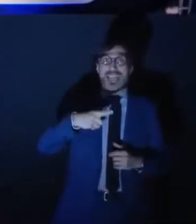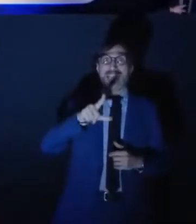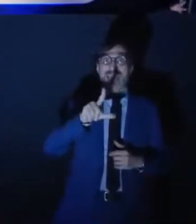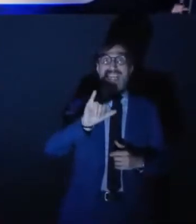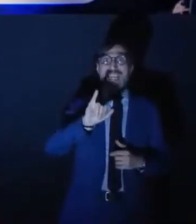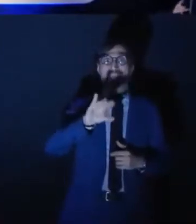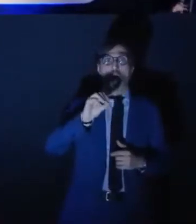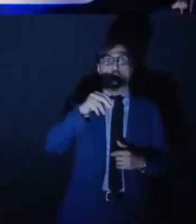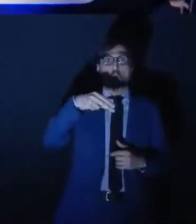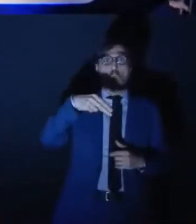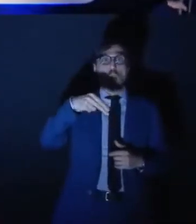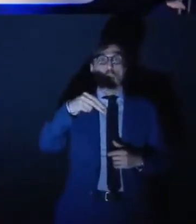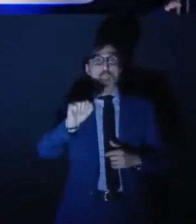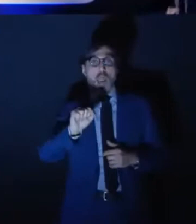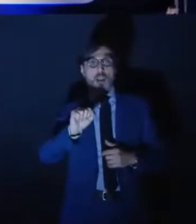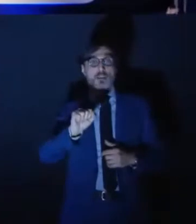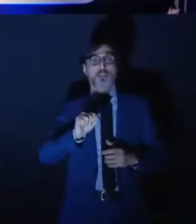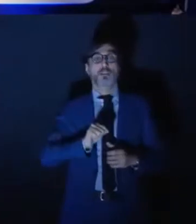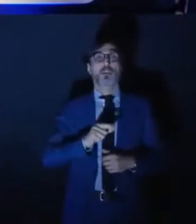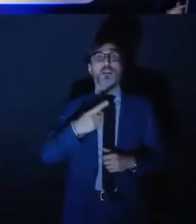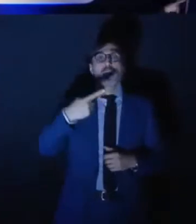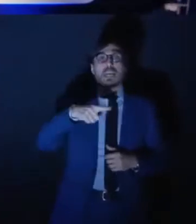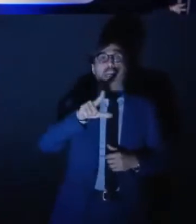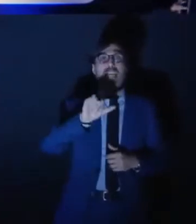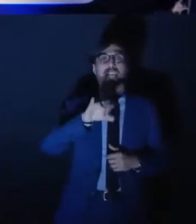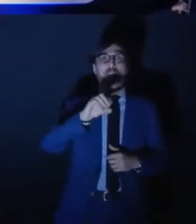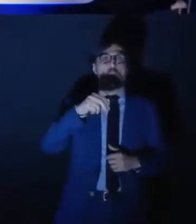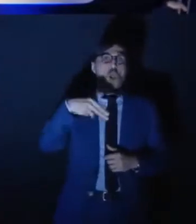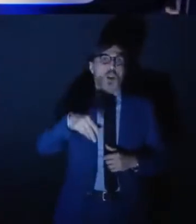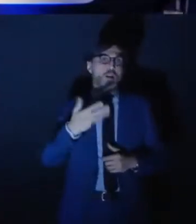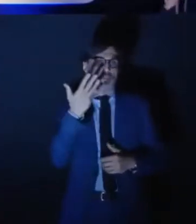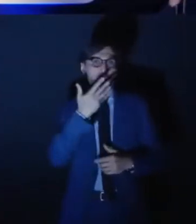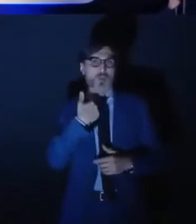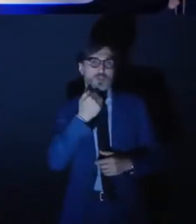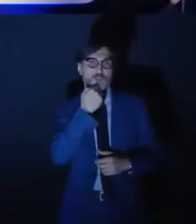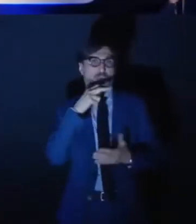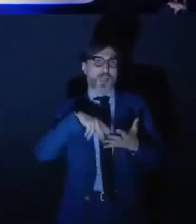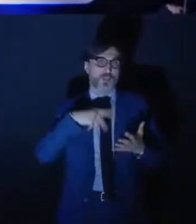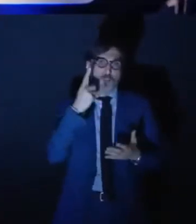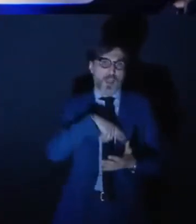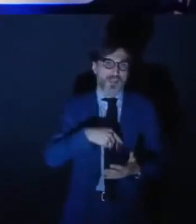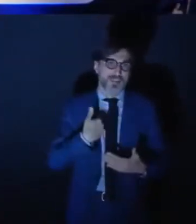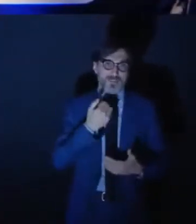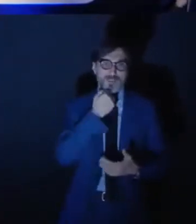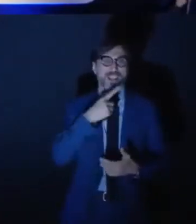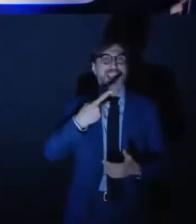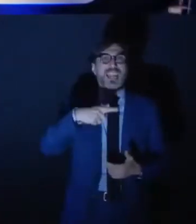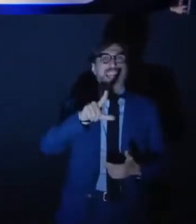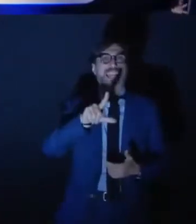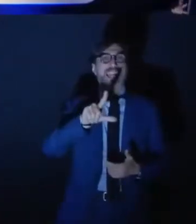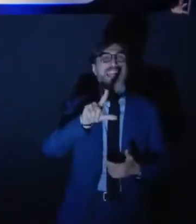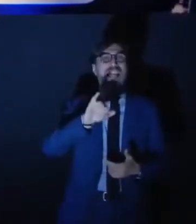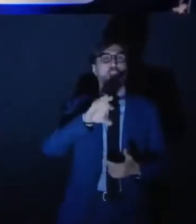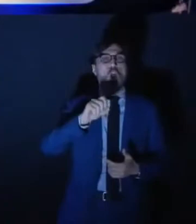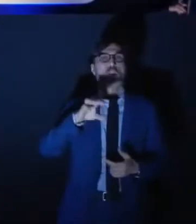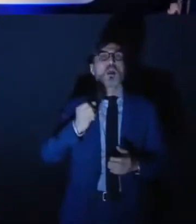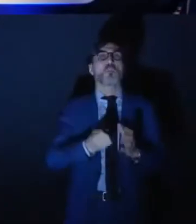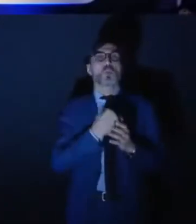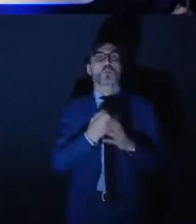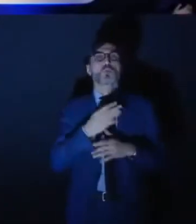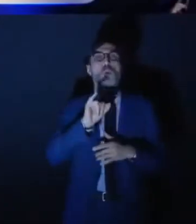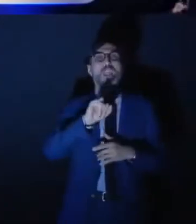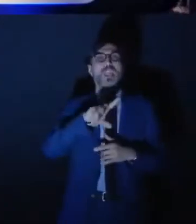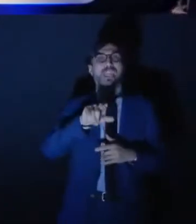scritto ci domicilio non ha sbagliato un gesto mano del produzione inail puglia